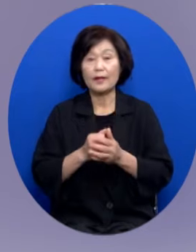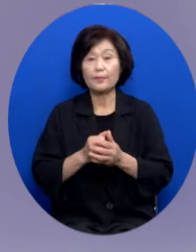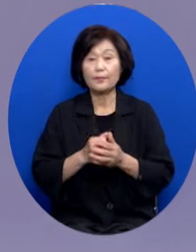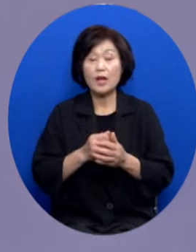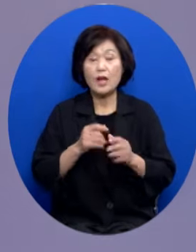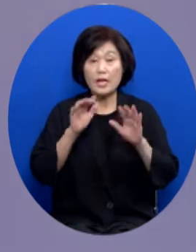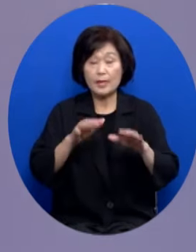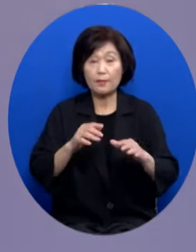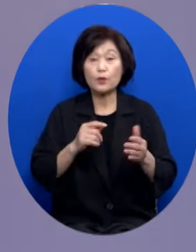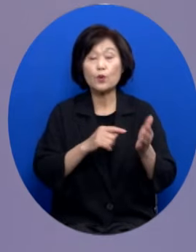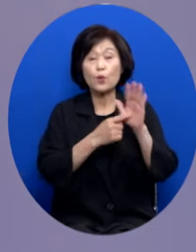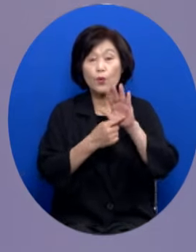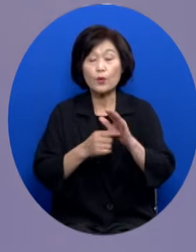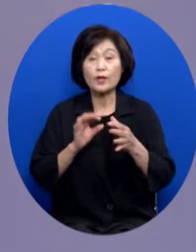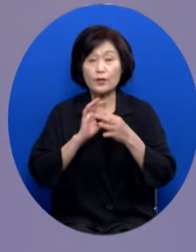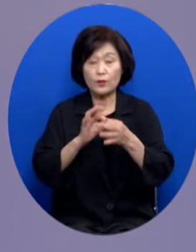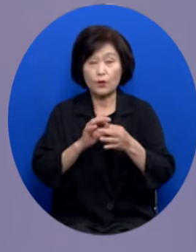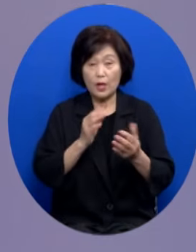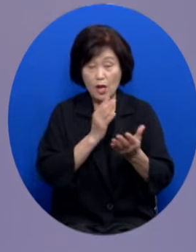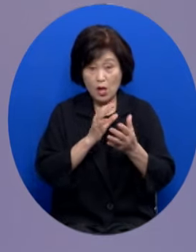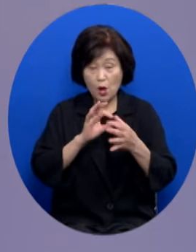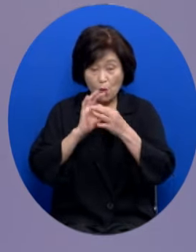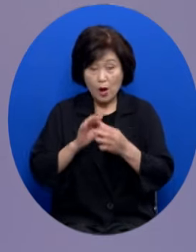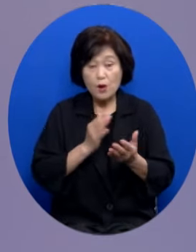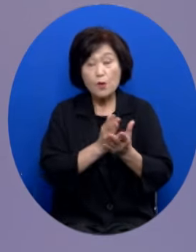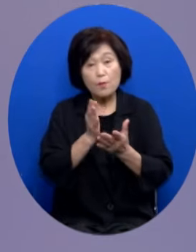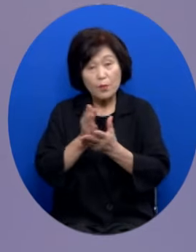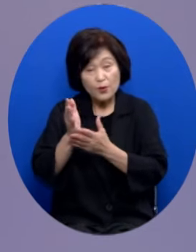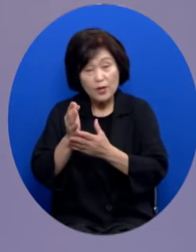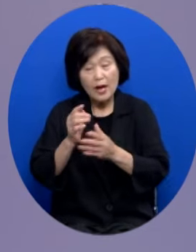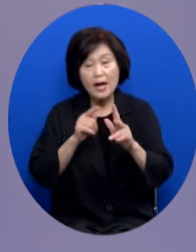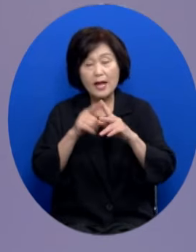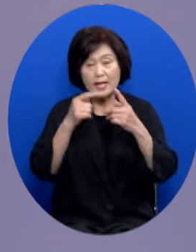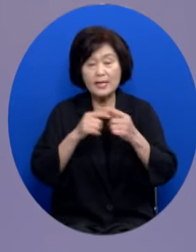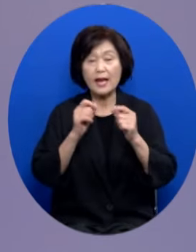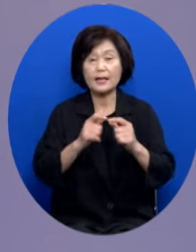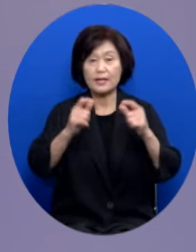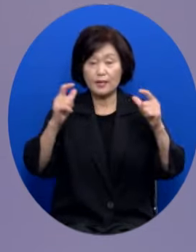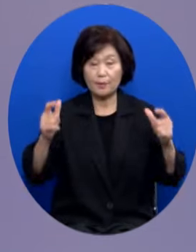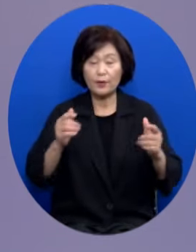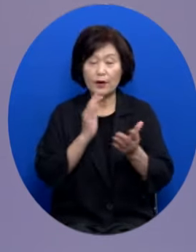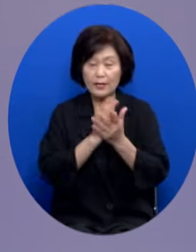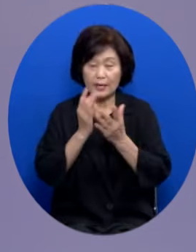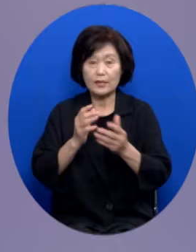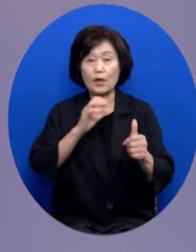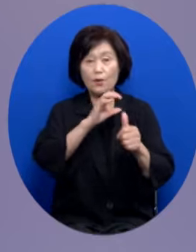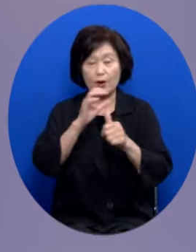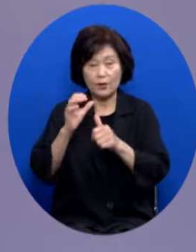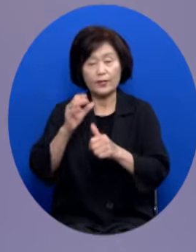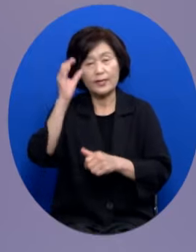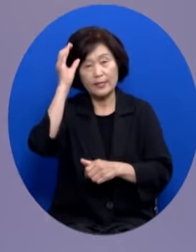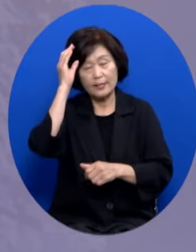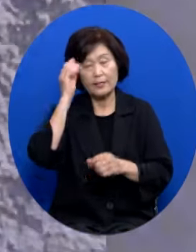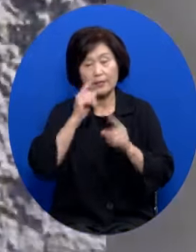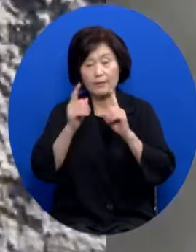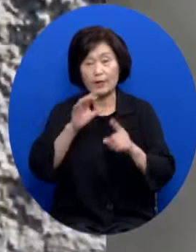국립문화유산연구원은 이번 공개를 통해 관련 분야의 전문적인 이해 폭을 넓히고 다양하게 활용되길 기대한다며